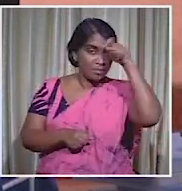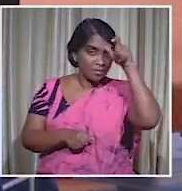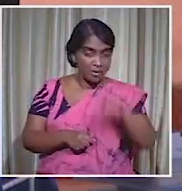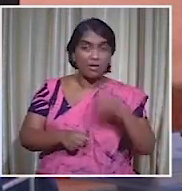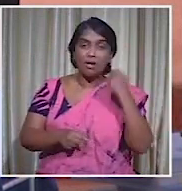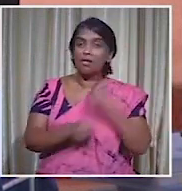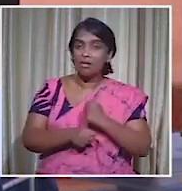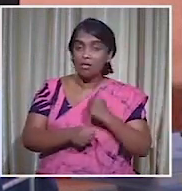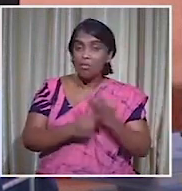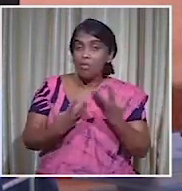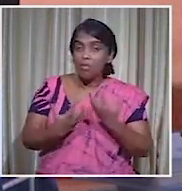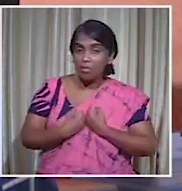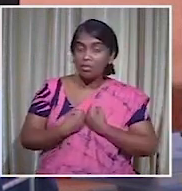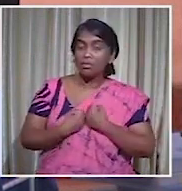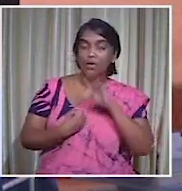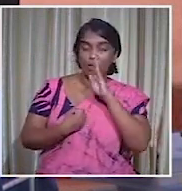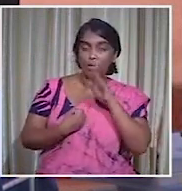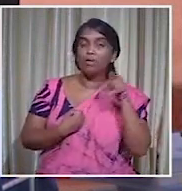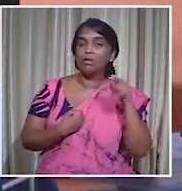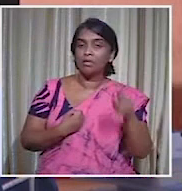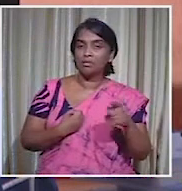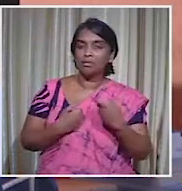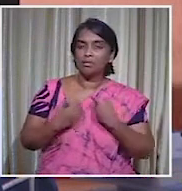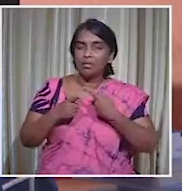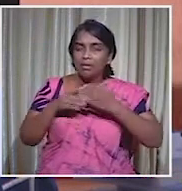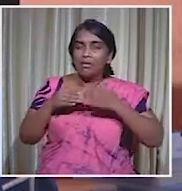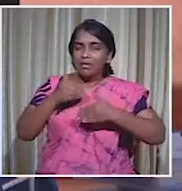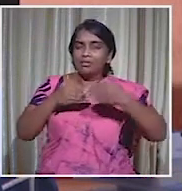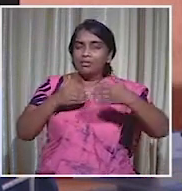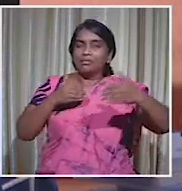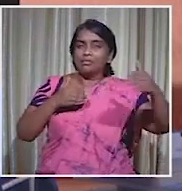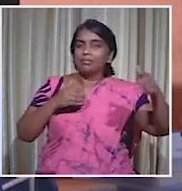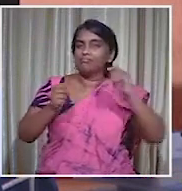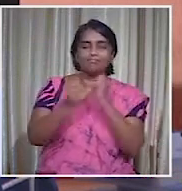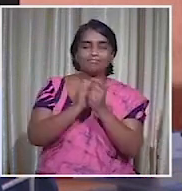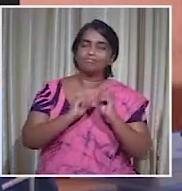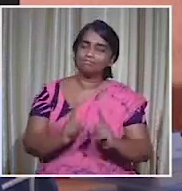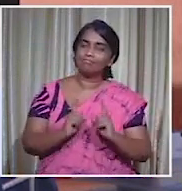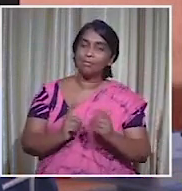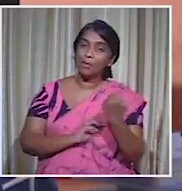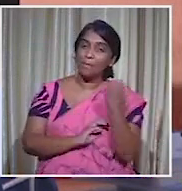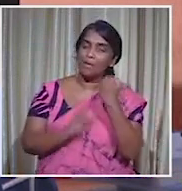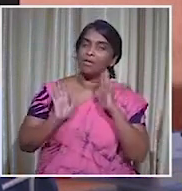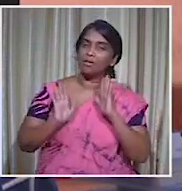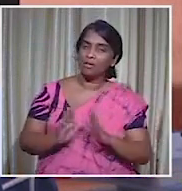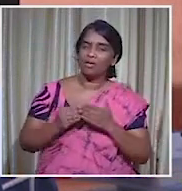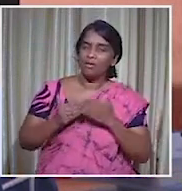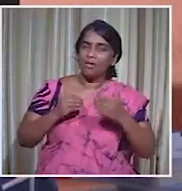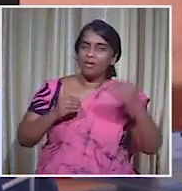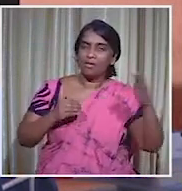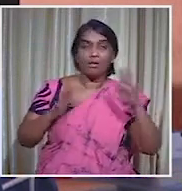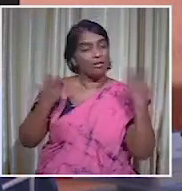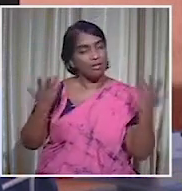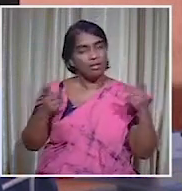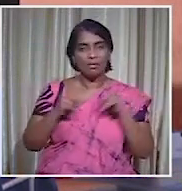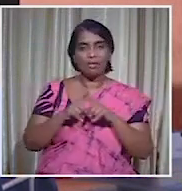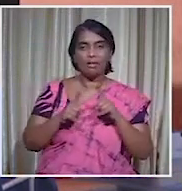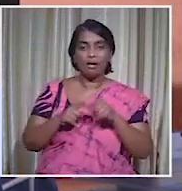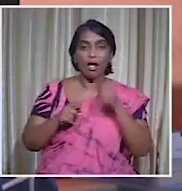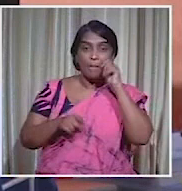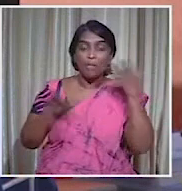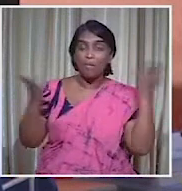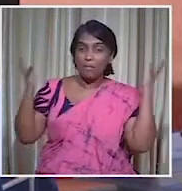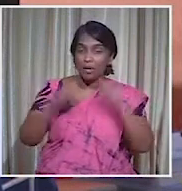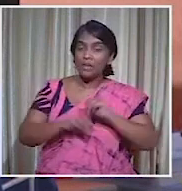මේ ආණ්ඩුවටයි ඕනලා තියෙන එක්කෝ මේක ඇදලා කිසිම වෙනසක් වෙන්නේ නැතිව Taman බලේ ඉන්න එහෙම නැත්නම් අවශ්‍යලා තියෙන මිනිස්සු